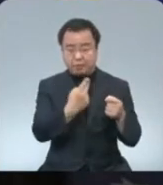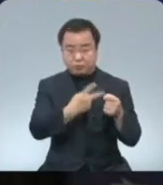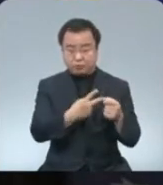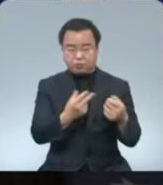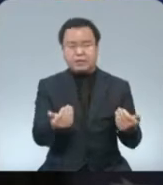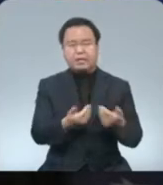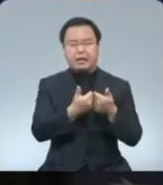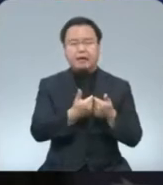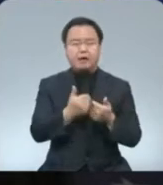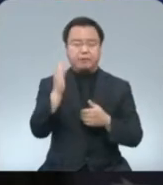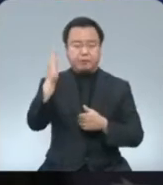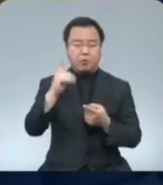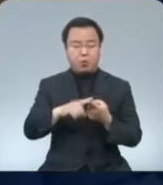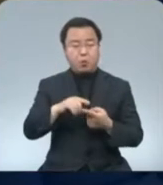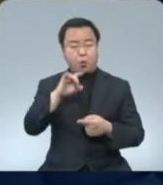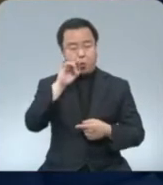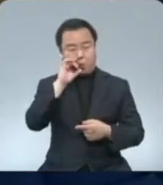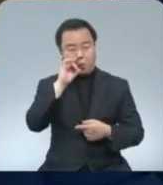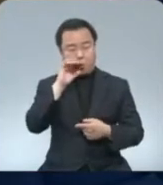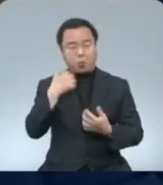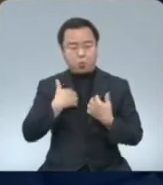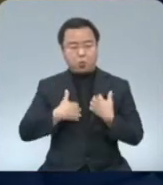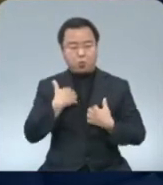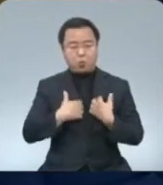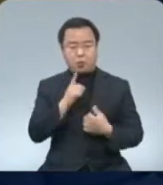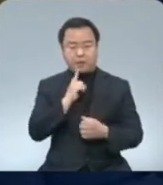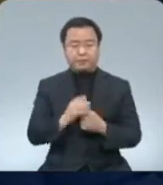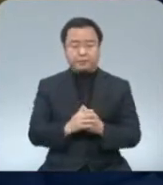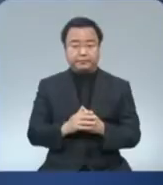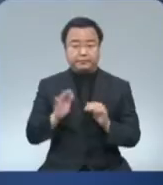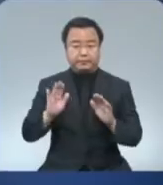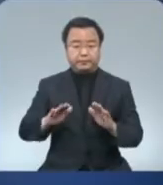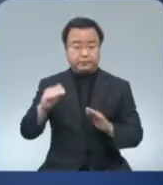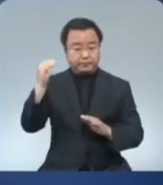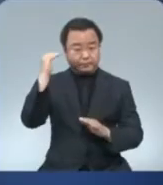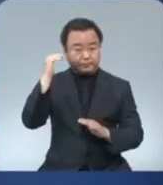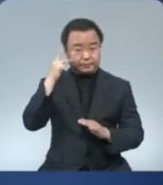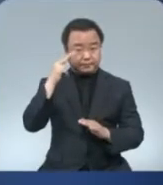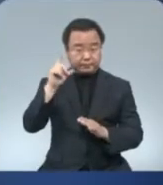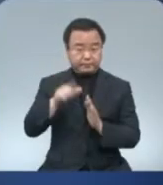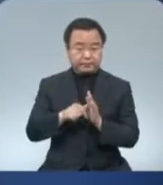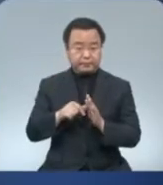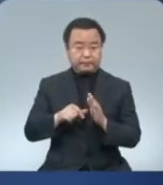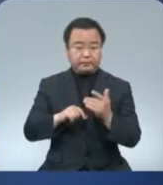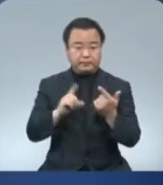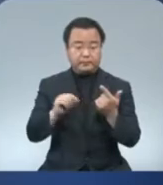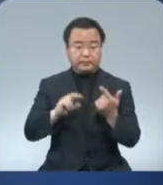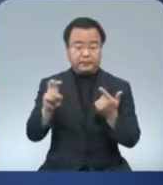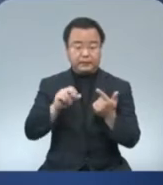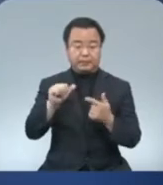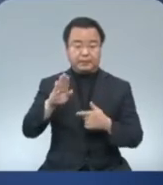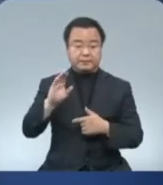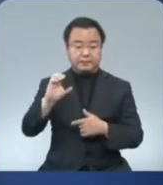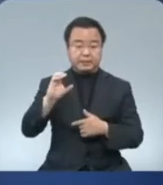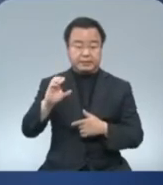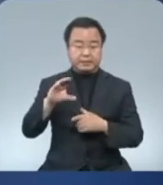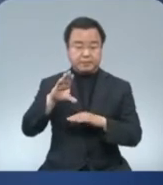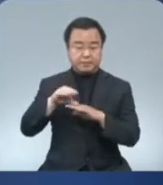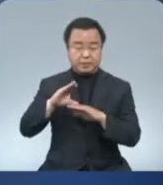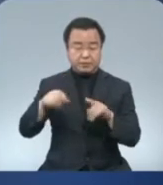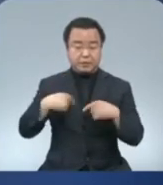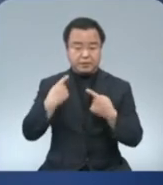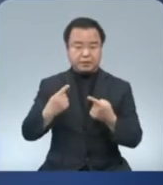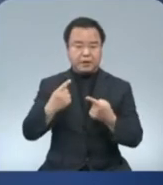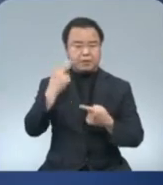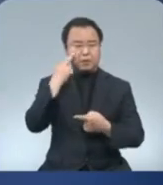заявил специальный представитель сша по северной кореи тонким в ходе состоявшейся 21 июня в